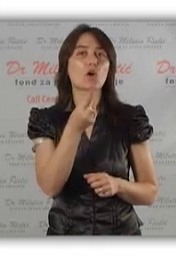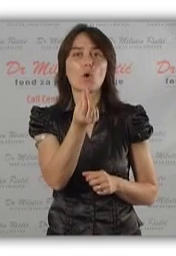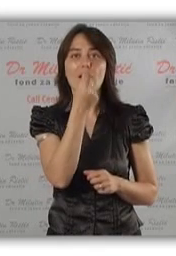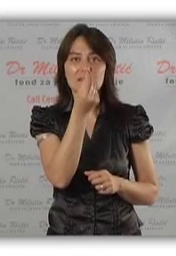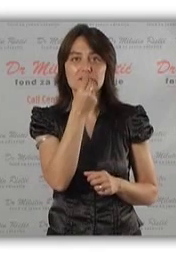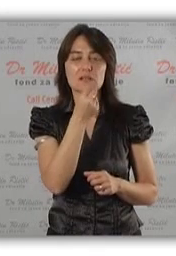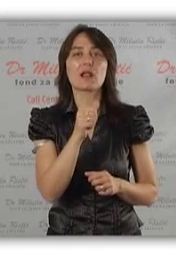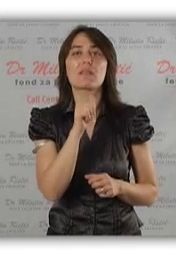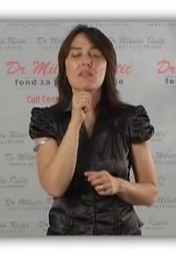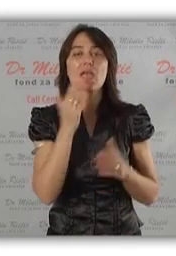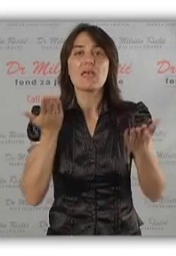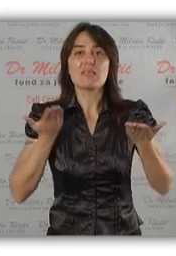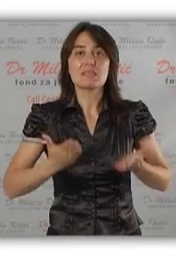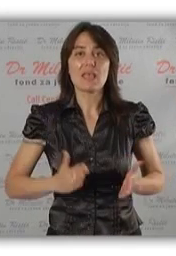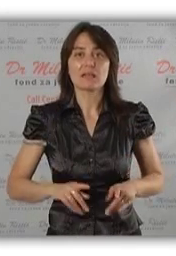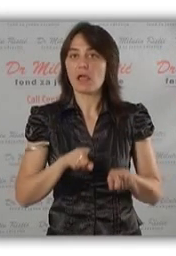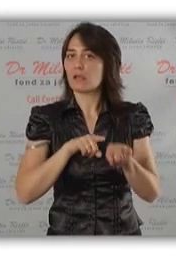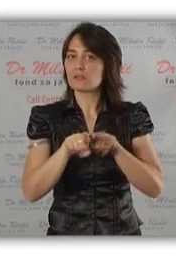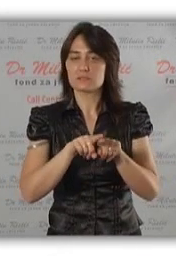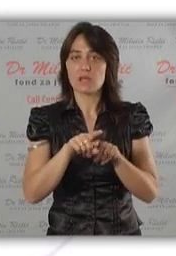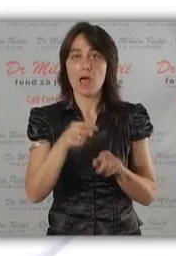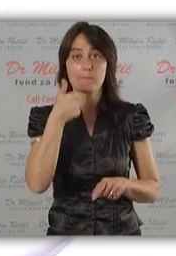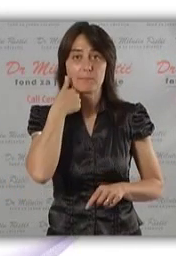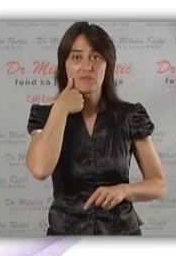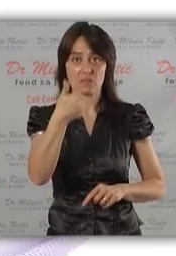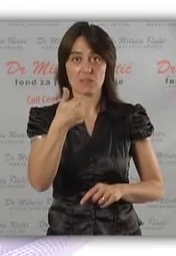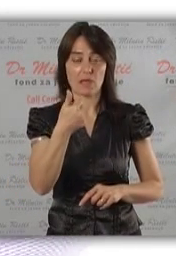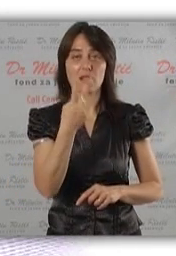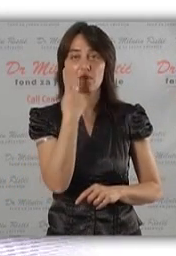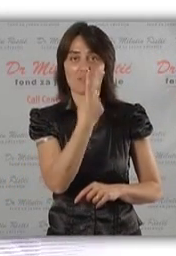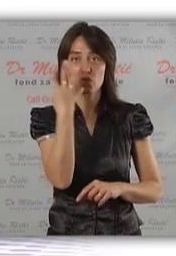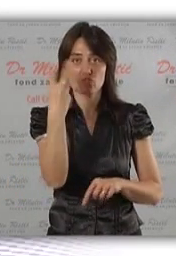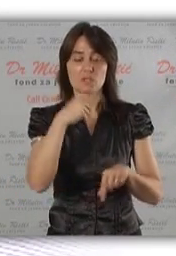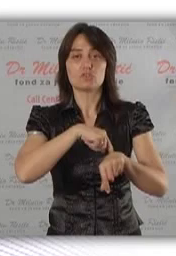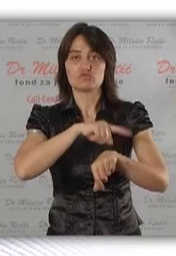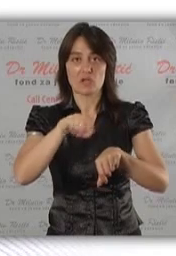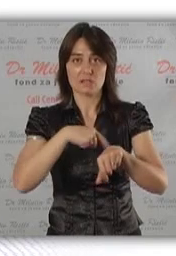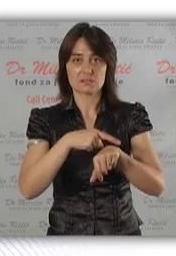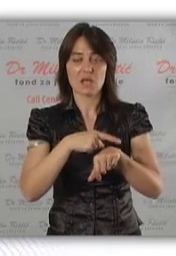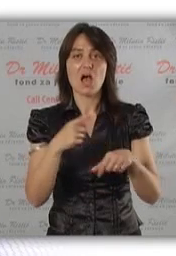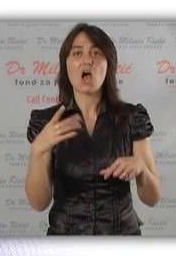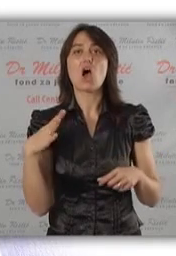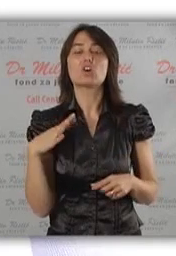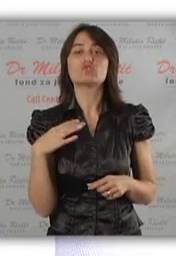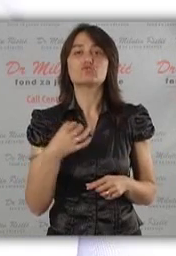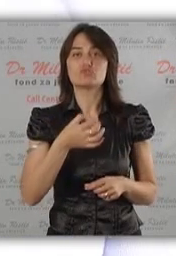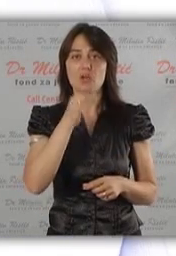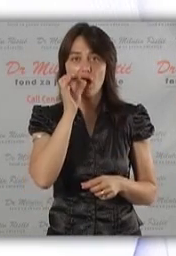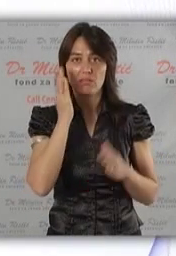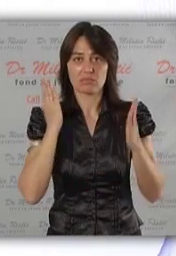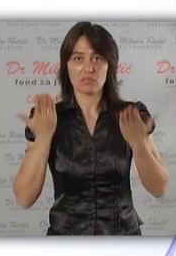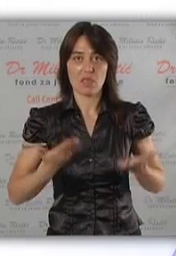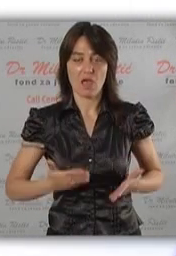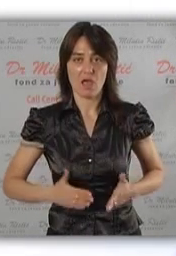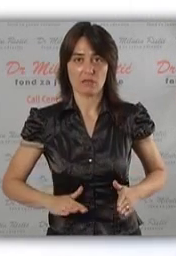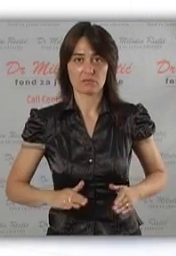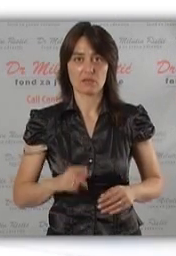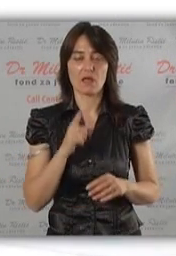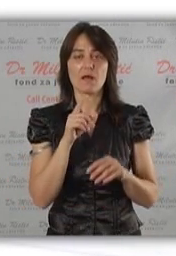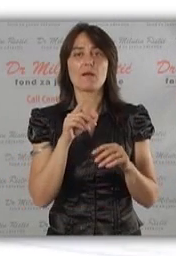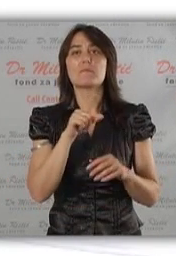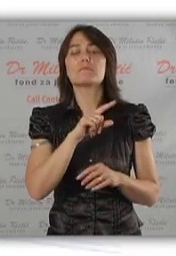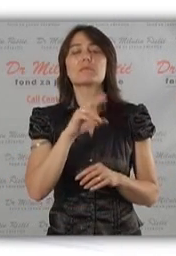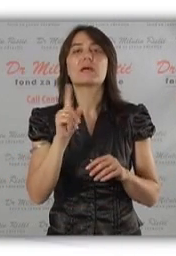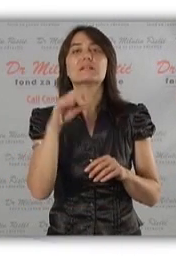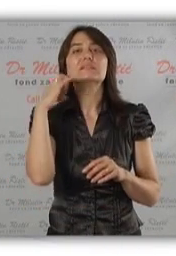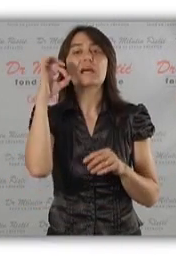dijareje, svakako je ishrana i dijeta iste. Prvi dan, to je 24 časa, je čajna dijeta